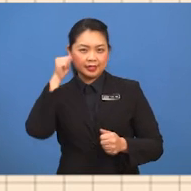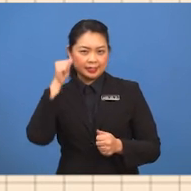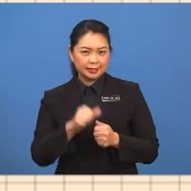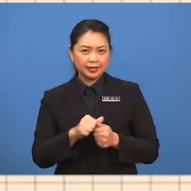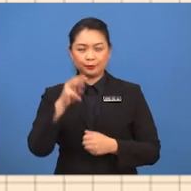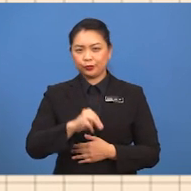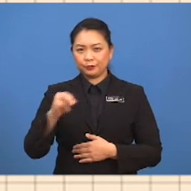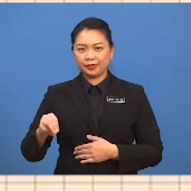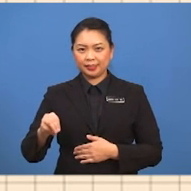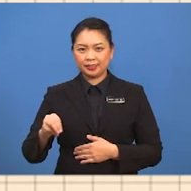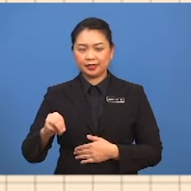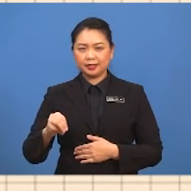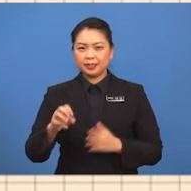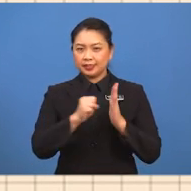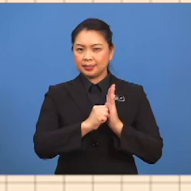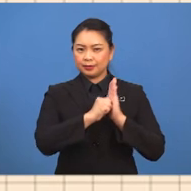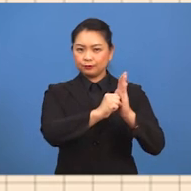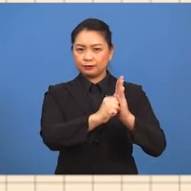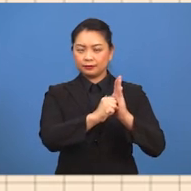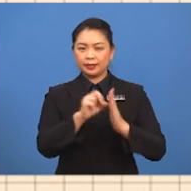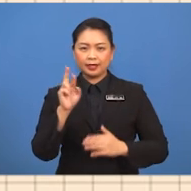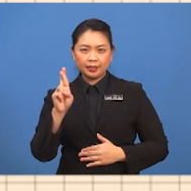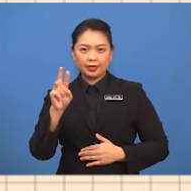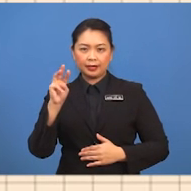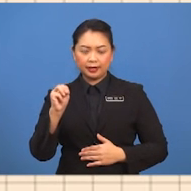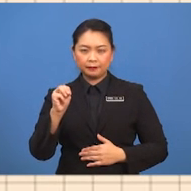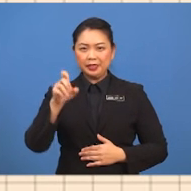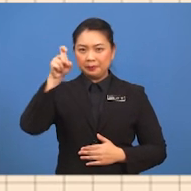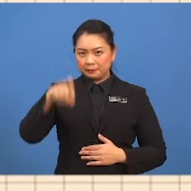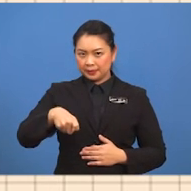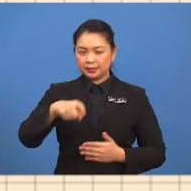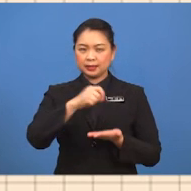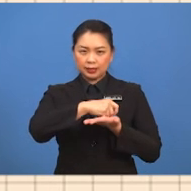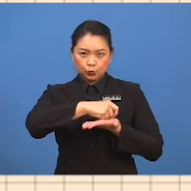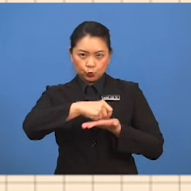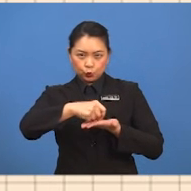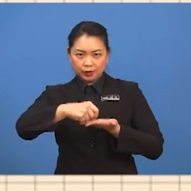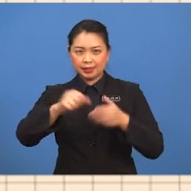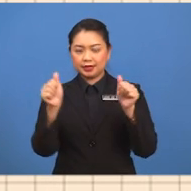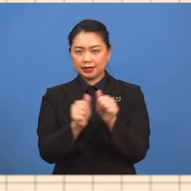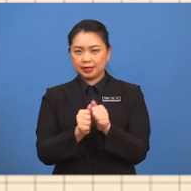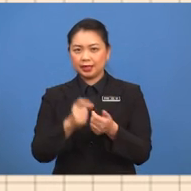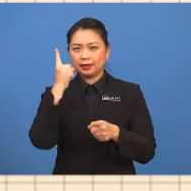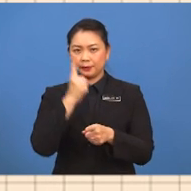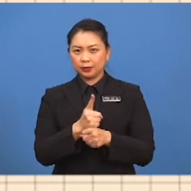Ingat murid-murid, simbol RM mesti ditulis dengan